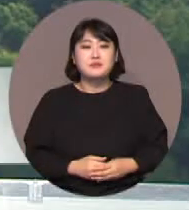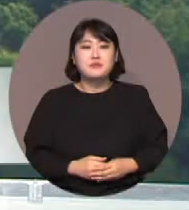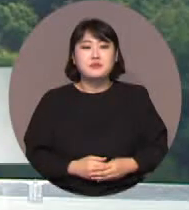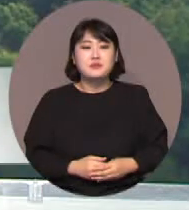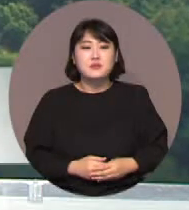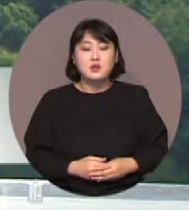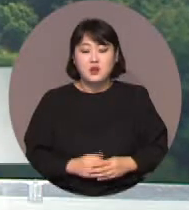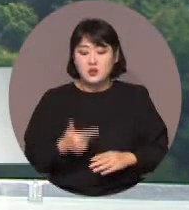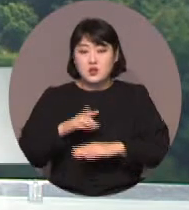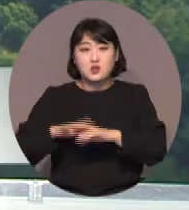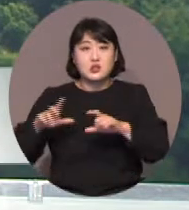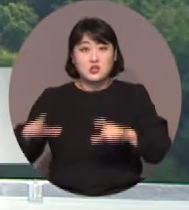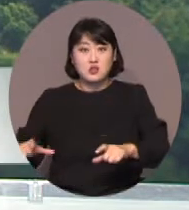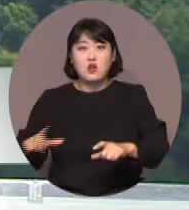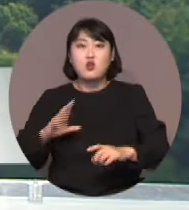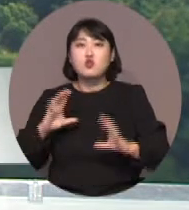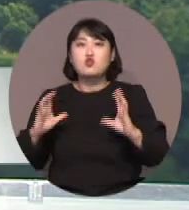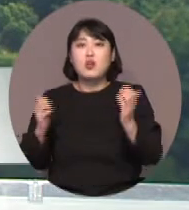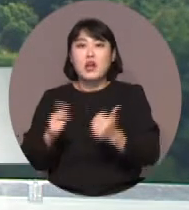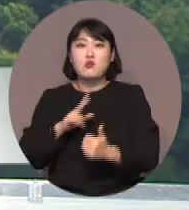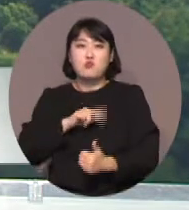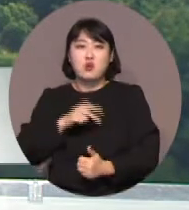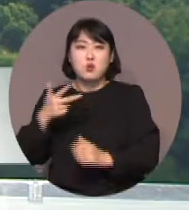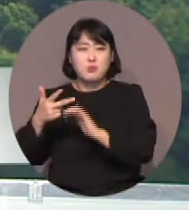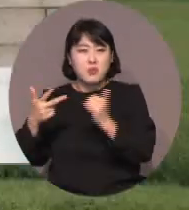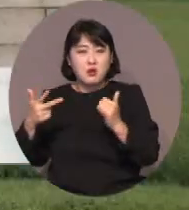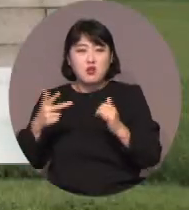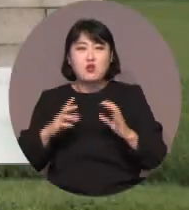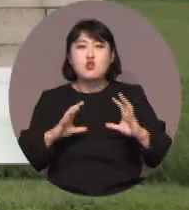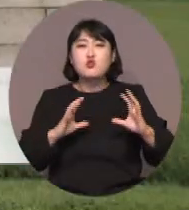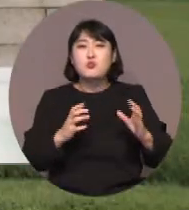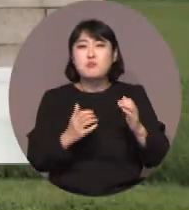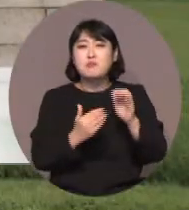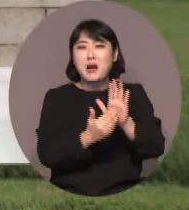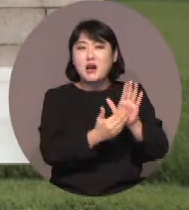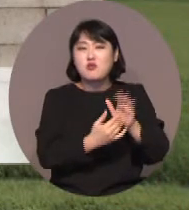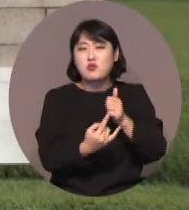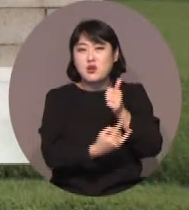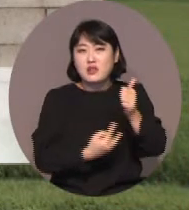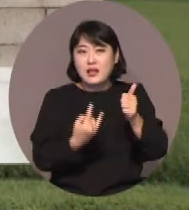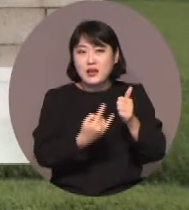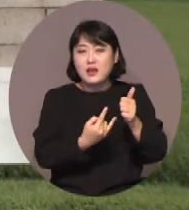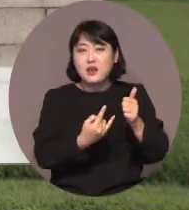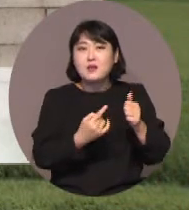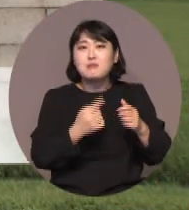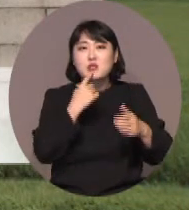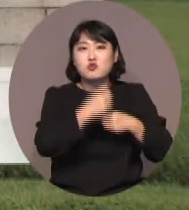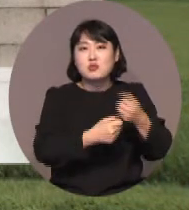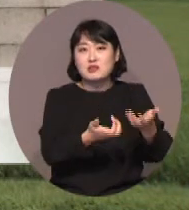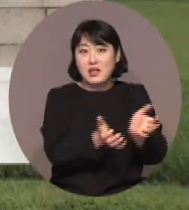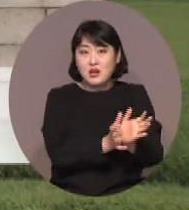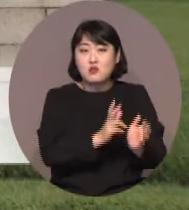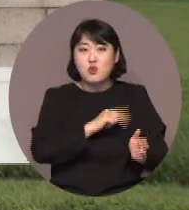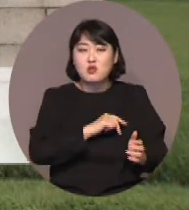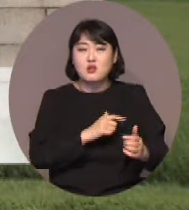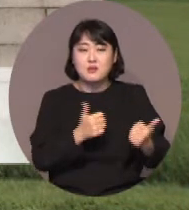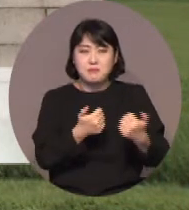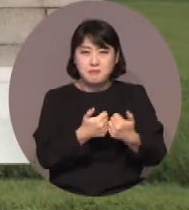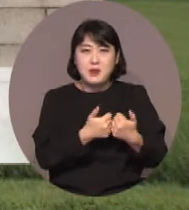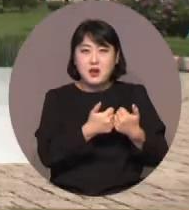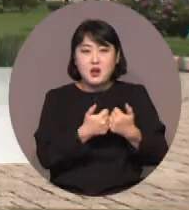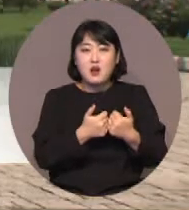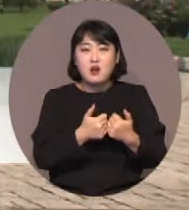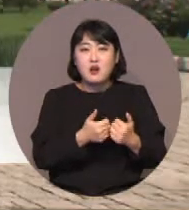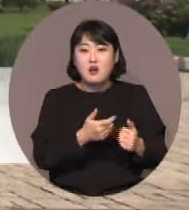대전 지역 국회의원 7명이 오늘 국회에서 국방위원회 소송 민주당 위원들과 간담회를 갖고 방위사업 총 대전 이전을 위한